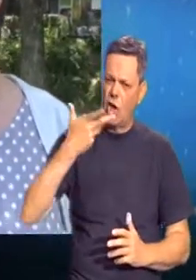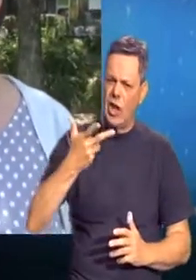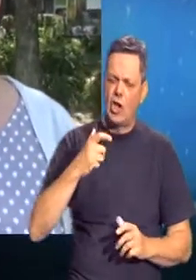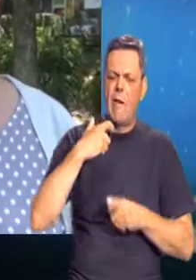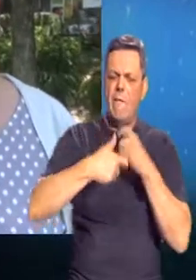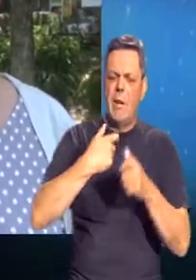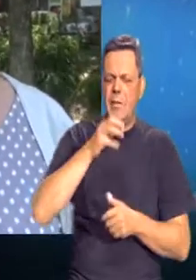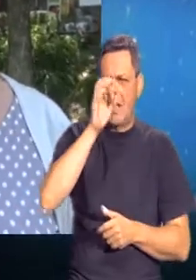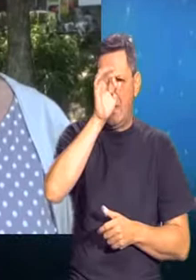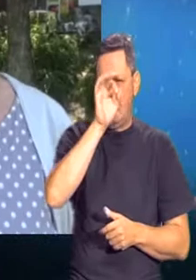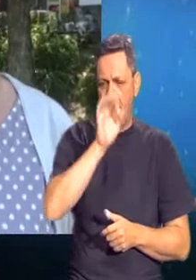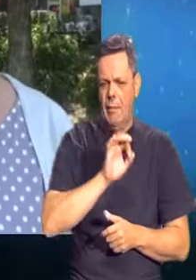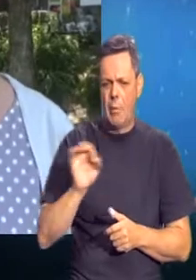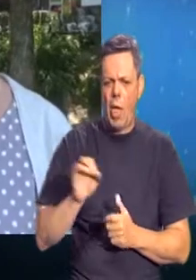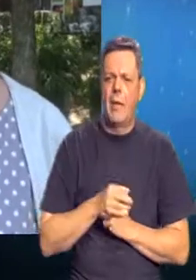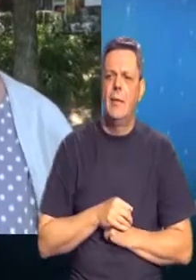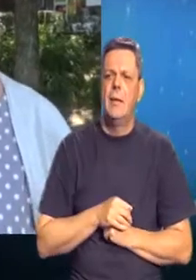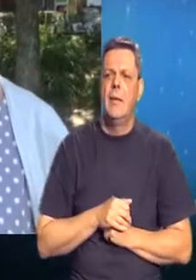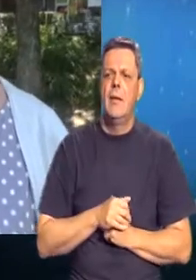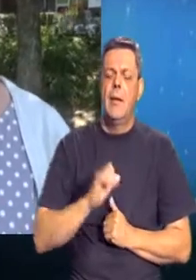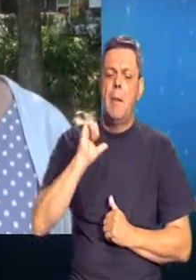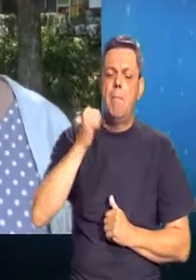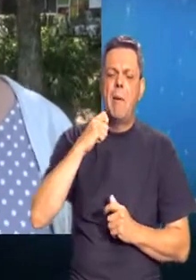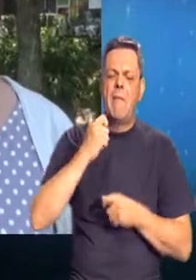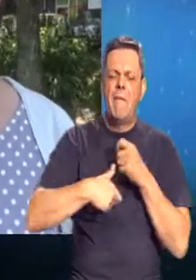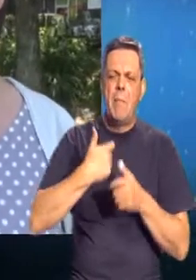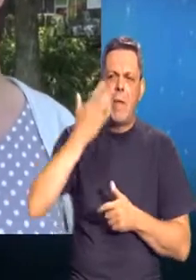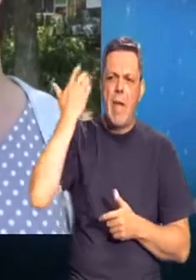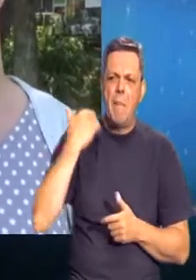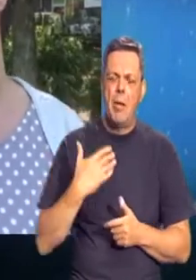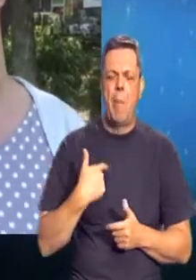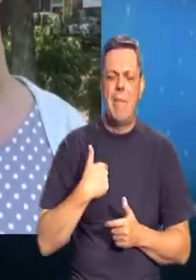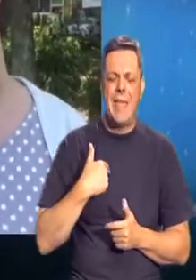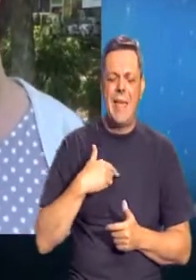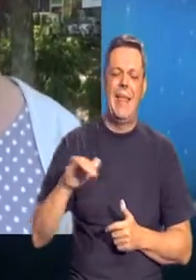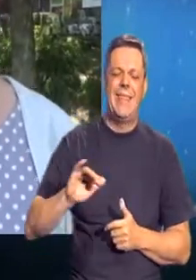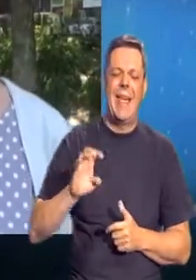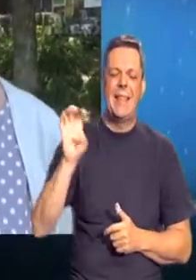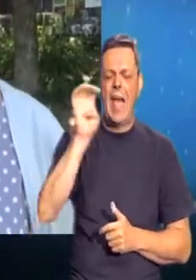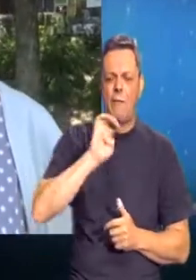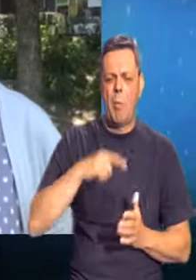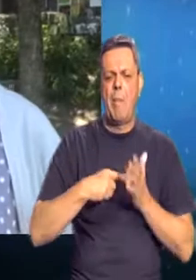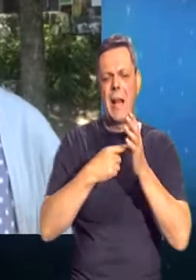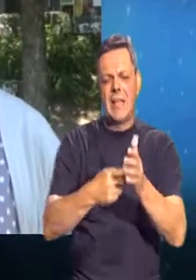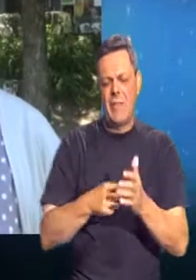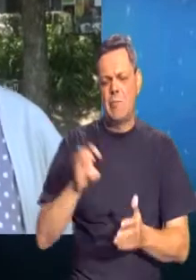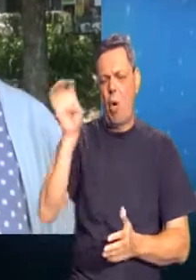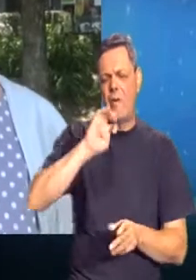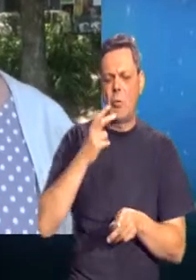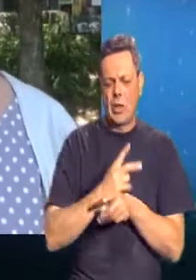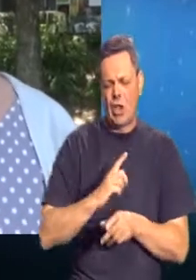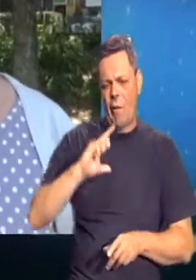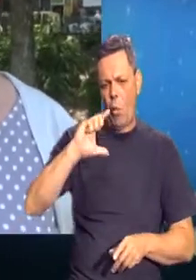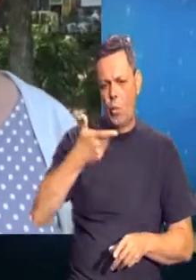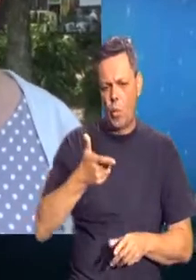filmski projekt u Dikta Centru za jezike. Prvi film je bio Mi, djeca Europe, predstavili smo europske zemlje